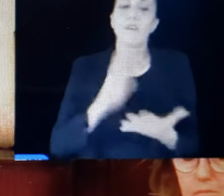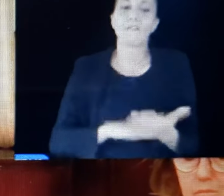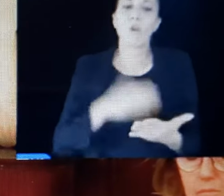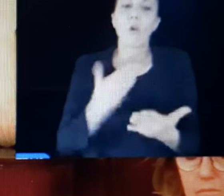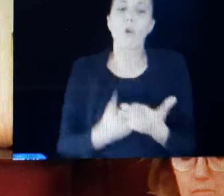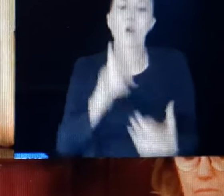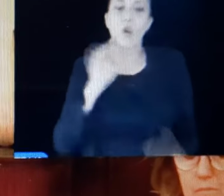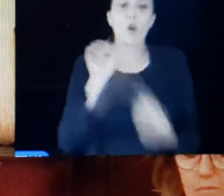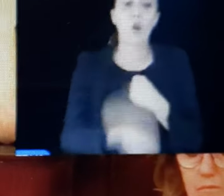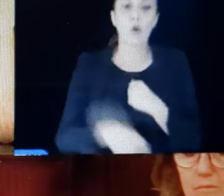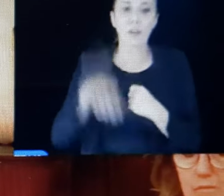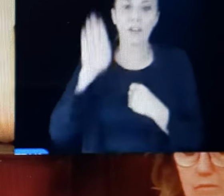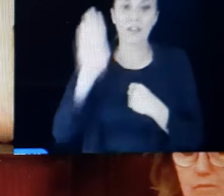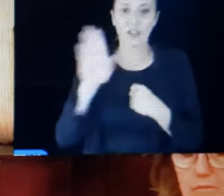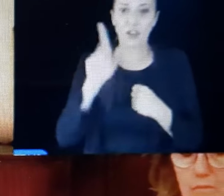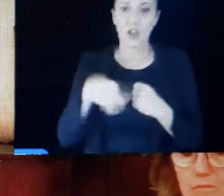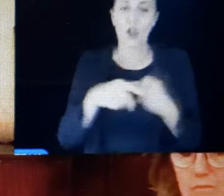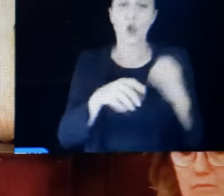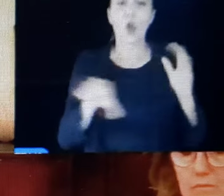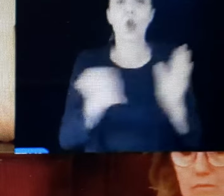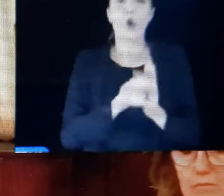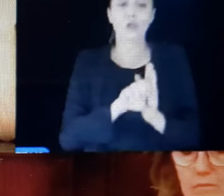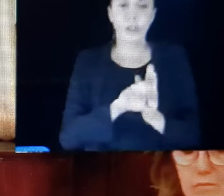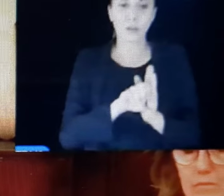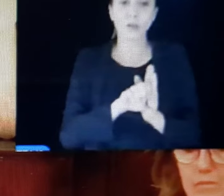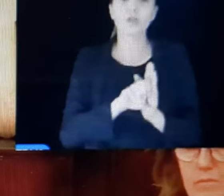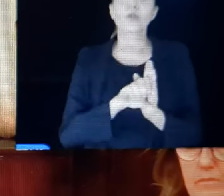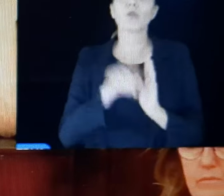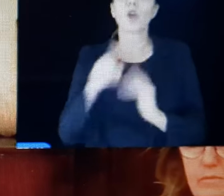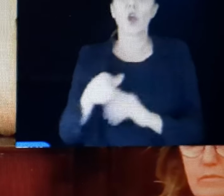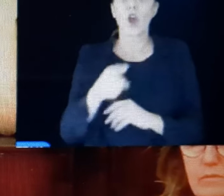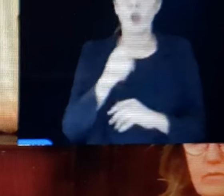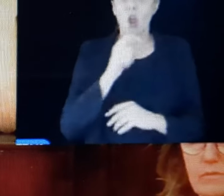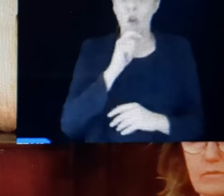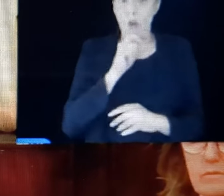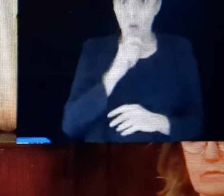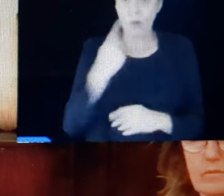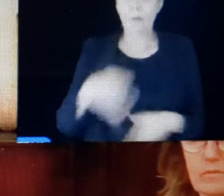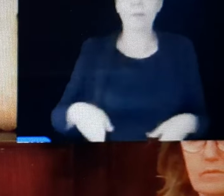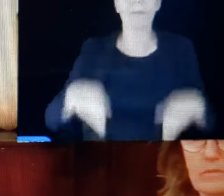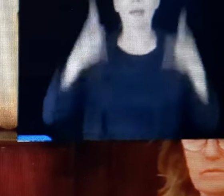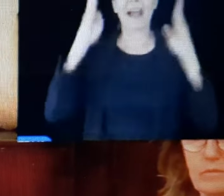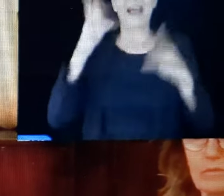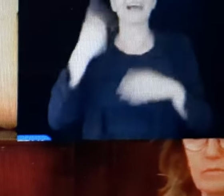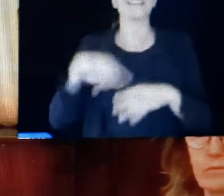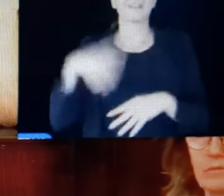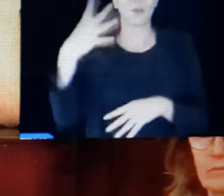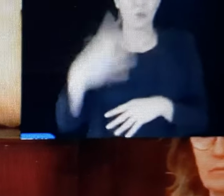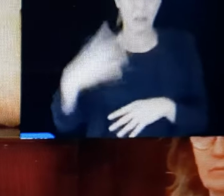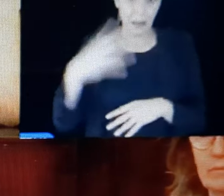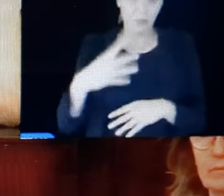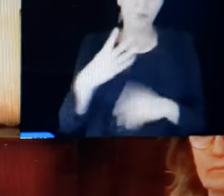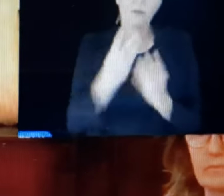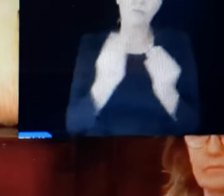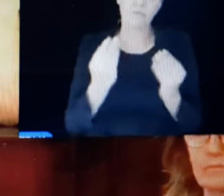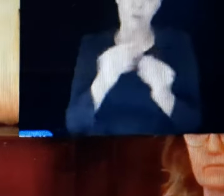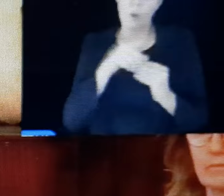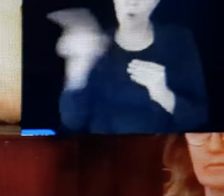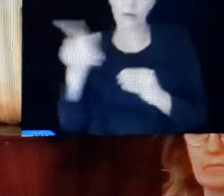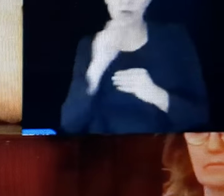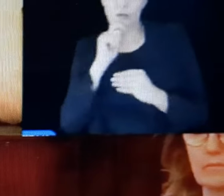Costituzione, è stato il decano dei cronisti di Palazzo Marino e per molti di loro anche un maestro di